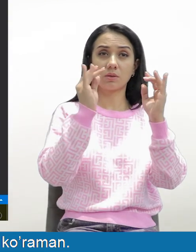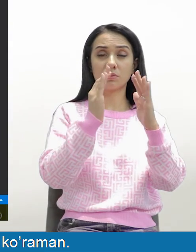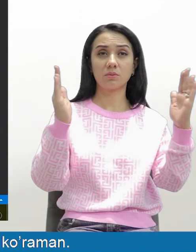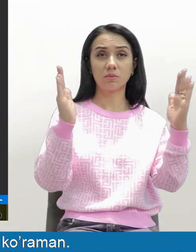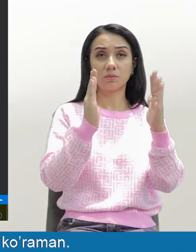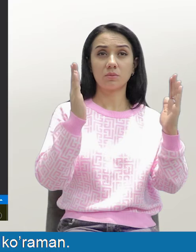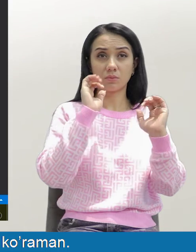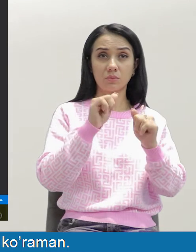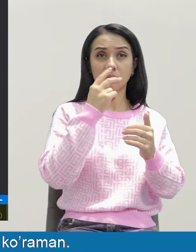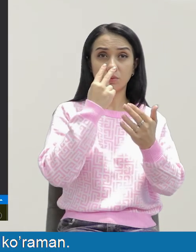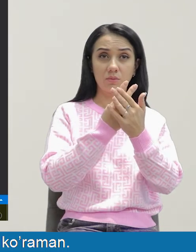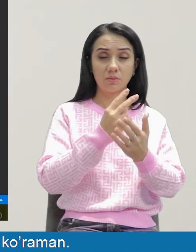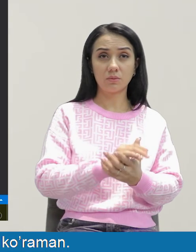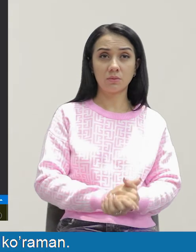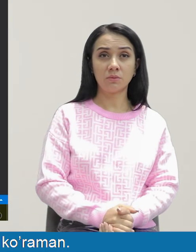ekan. Mana.